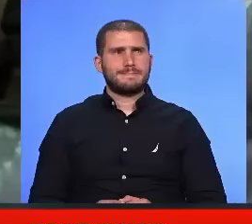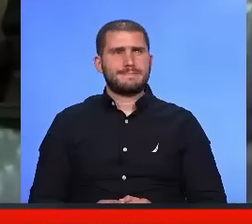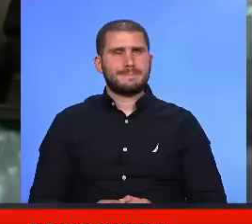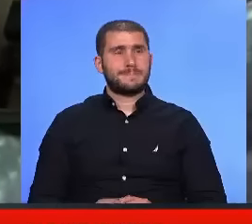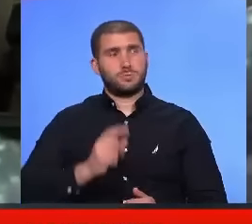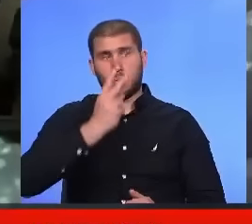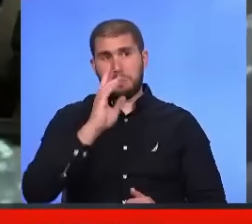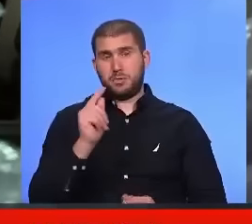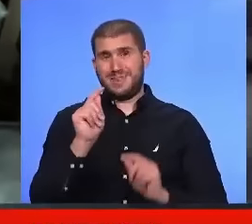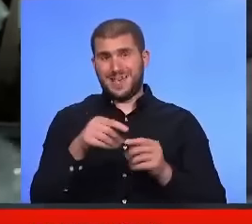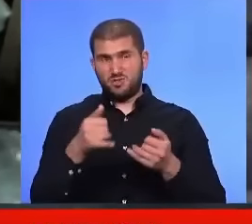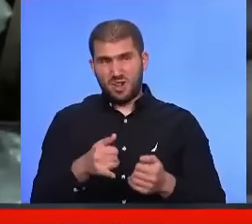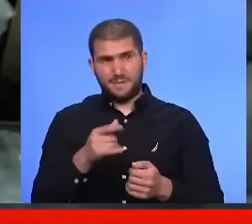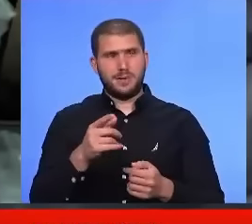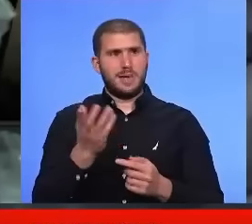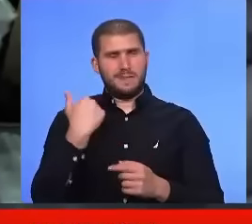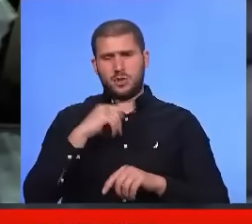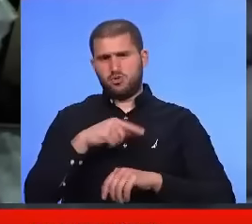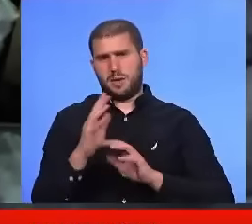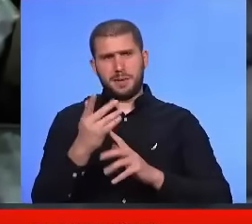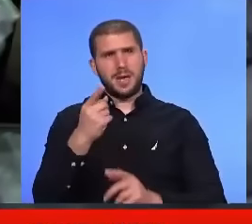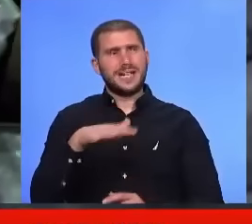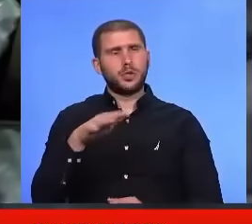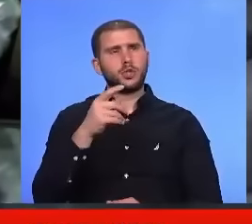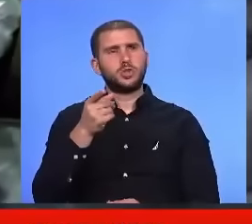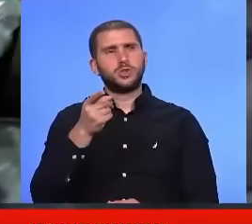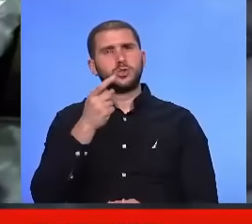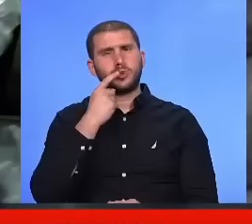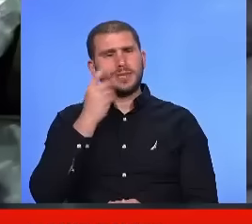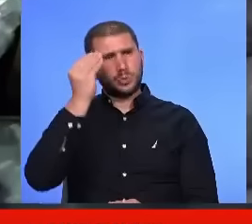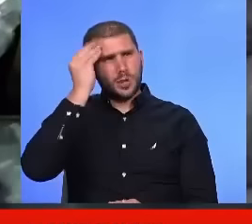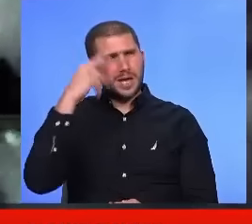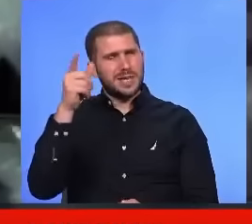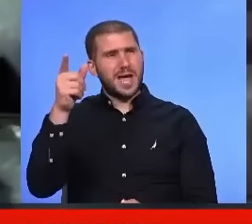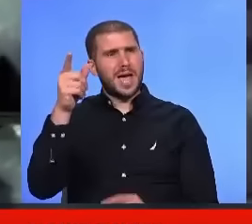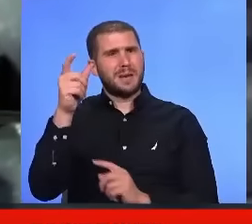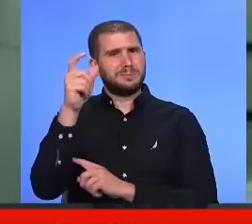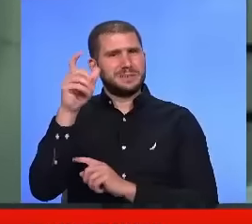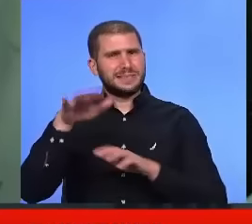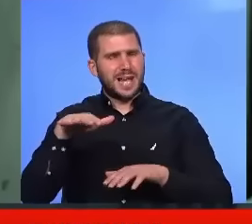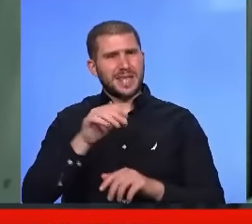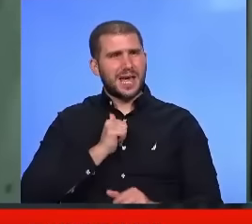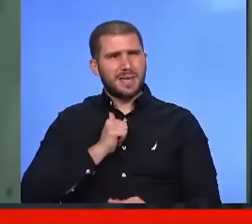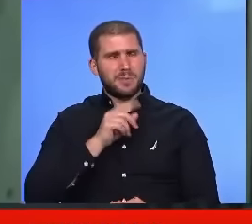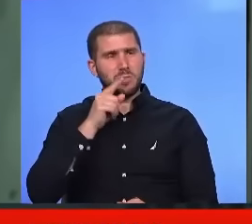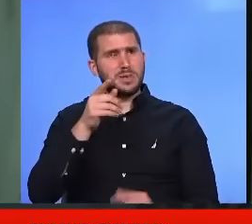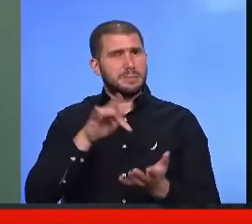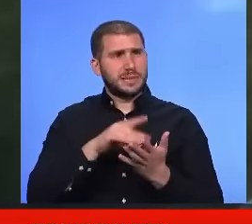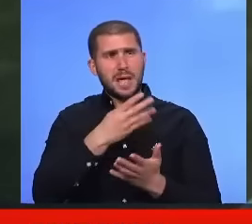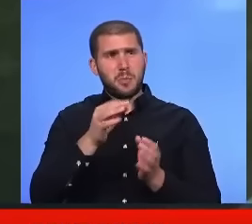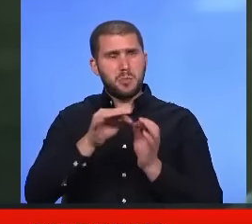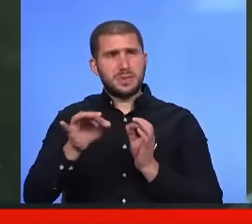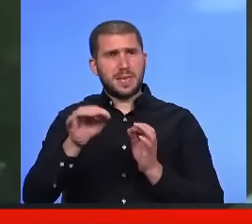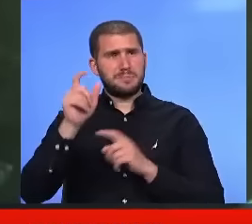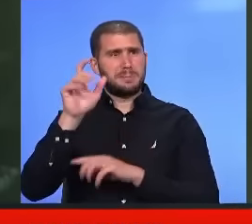תראות מה שהגיע עכשיו, זה הגיע חי לפני איזה שעה, מאזור ג'נין. אתה זוכר שהיה את המסגד הזה שהחיילים דיברו בג'נין? היא נמצאת אולי 400 מטר מהמסגד